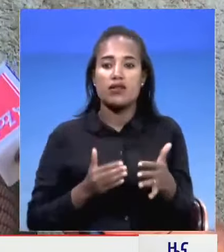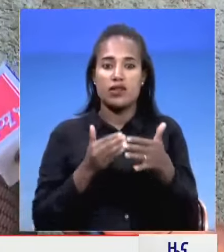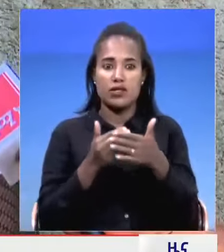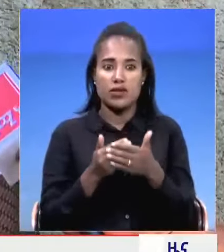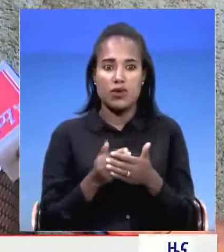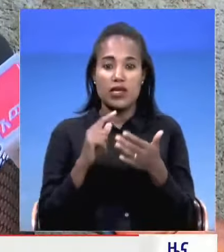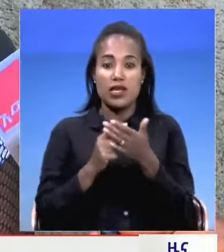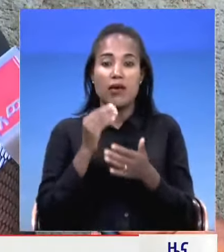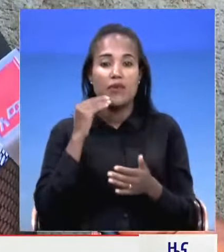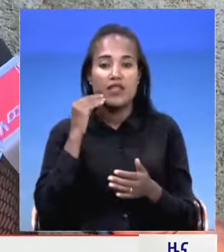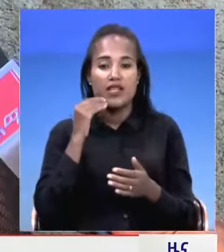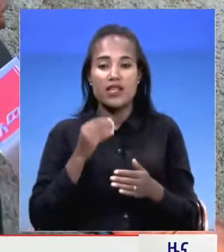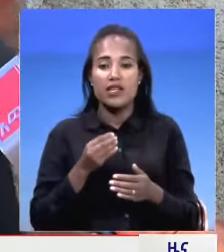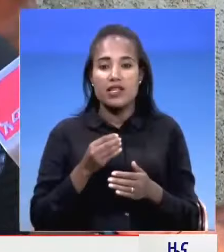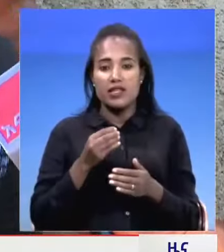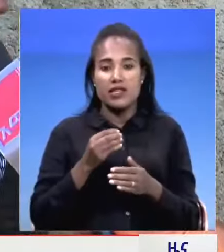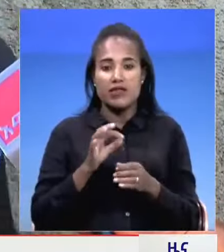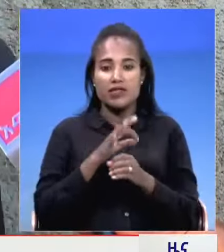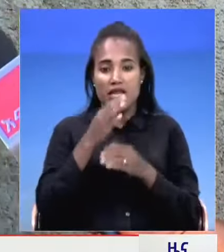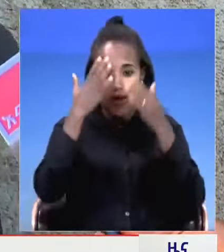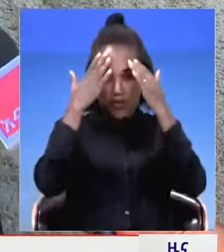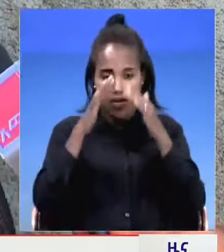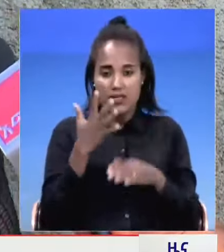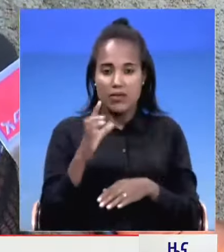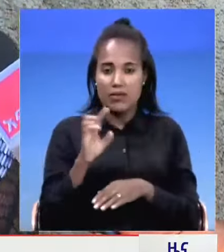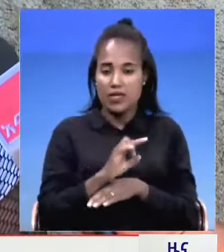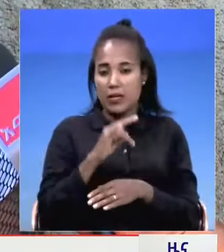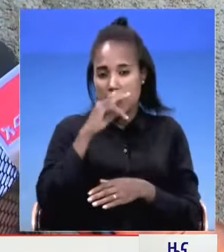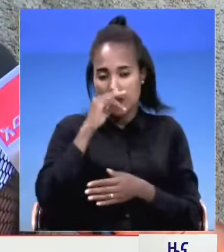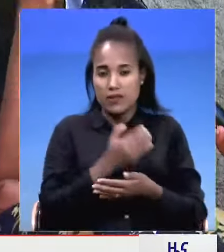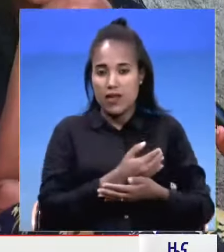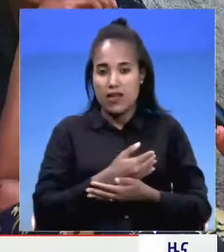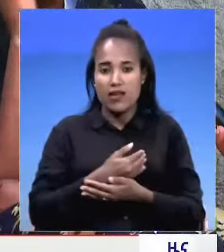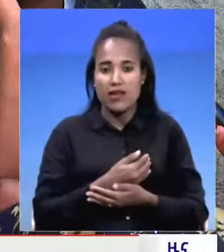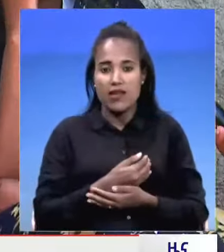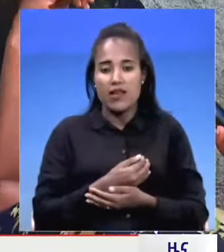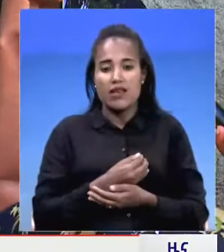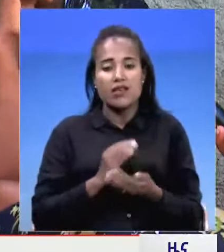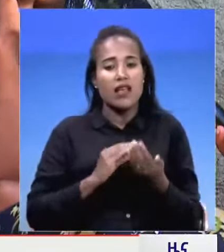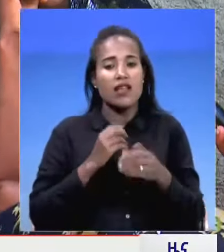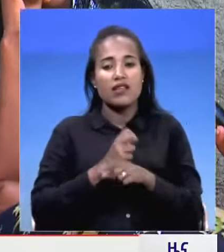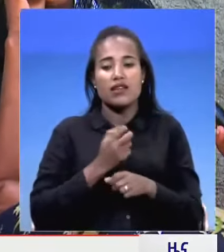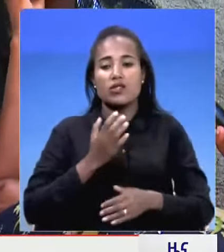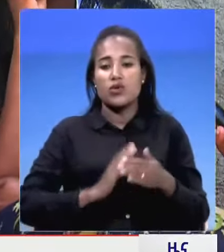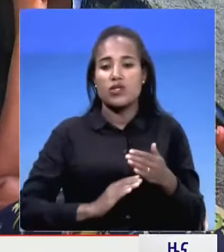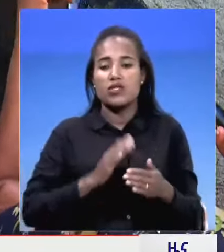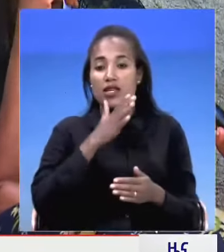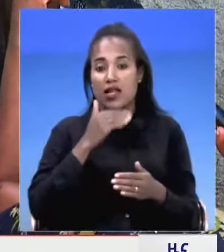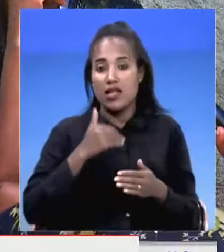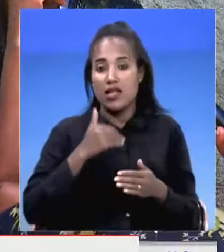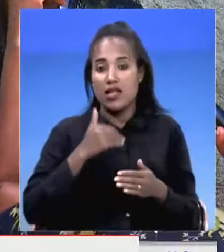ያ ቤት ነፍስ ያላወቀ የ15 ቀን ህፃን፣ ያልጸናች አራስ አሉበት። የሽብር ቡድኑ ግን በሌሊት በር